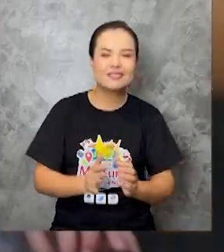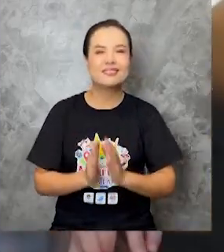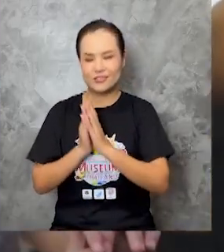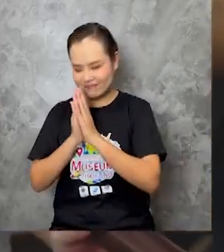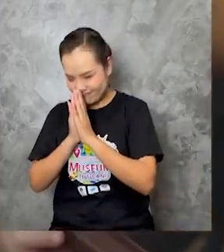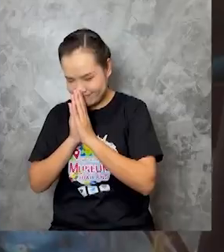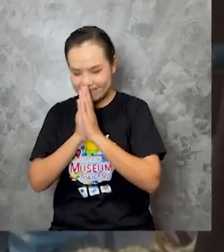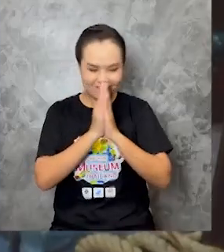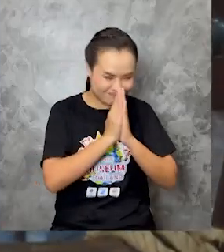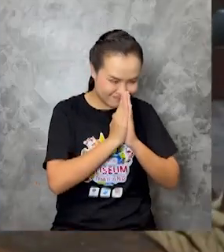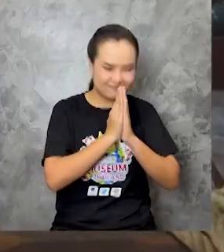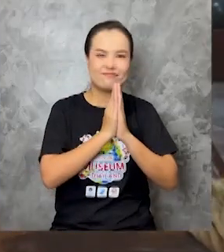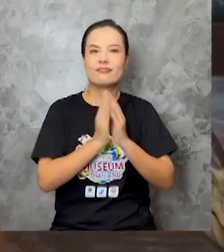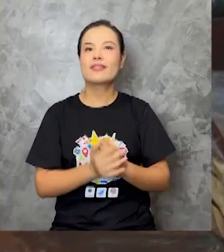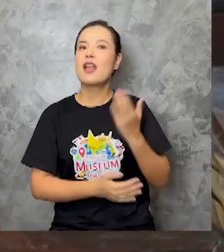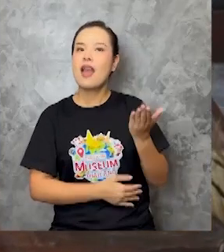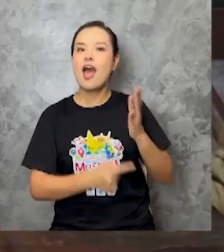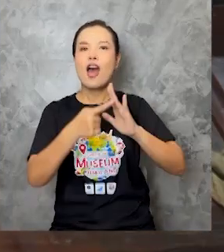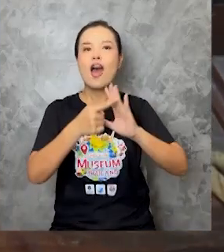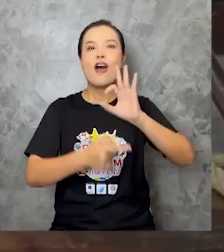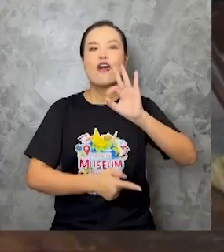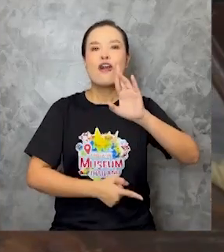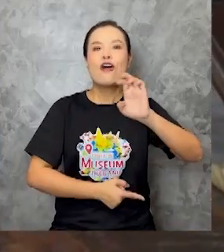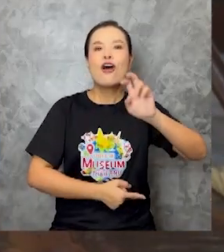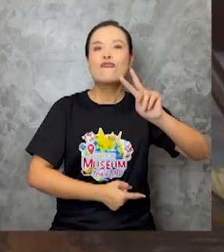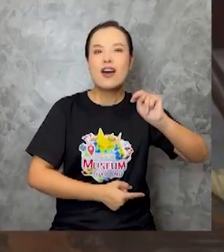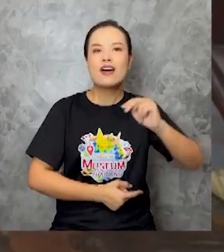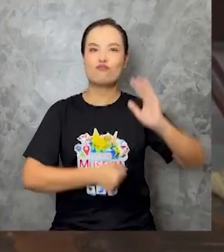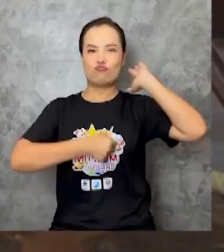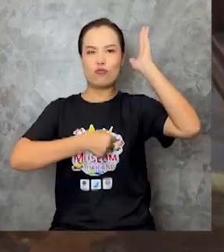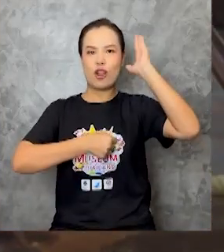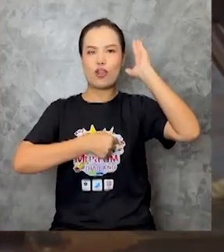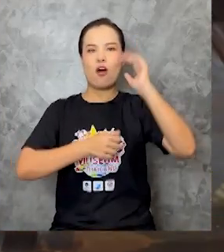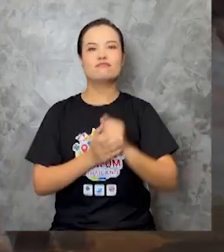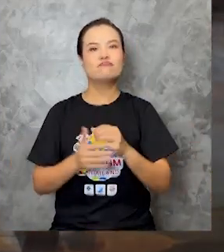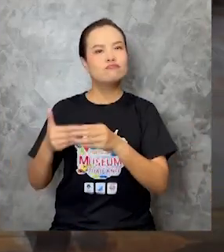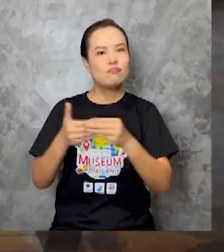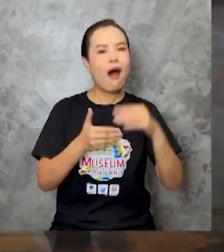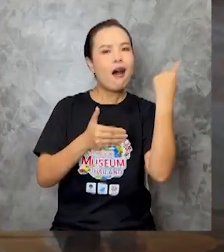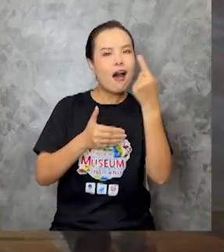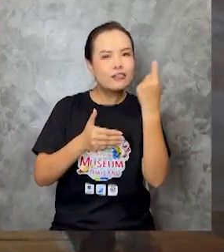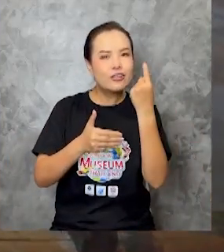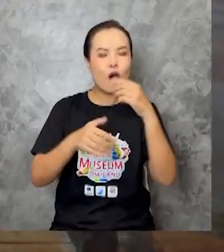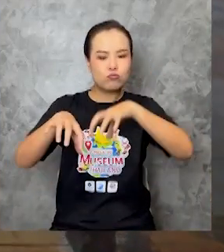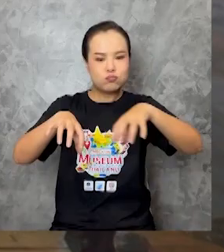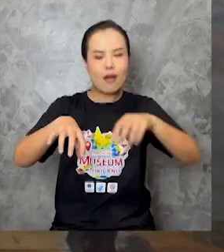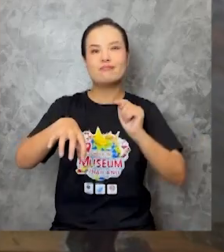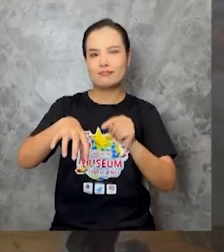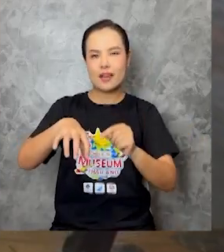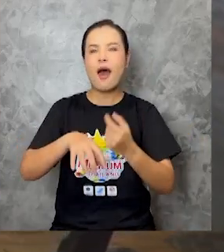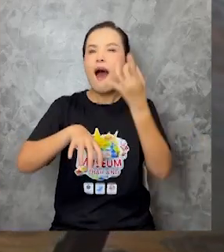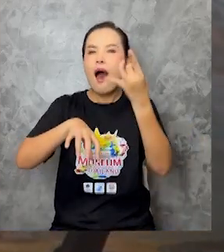แล้วค่ะพี่เฟิร์นสวัสดีค่ะ สว ั สดีครับสวัสดีครับสวัสดีครับ นี่ก็คือพี่เฟิร์นวิทยากรที่จะมาพาเราเที่ยวชมพิพิธภัณฑ์วันนี้นะค